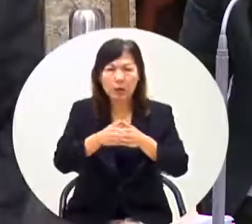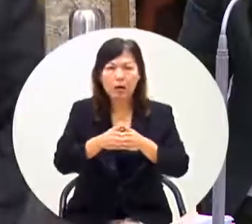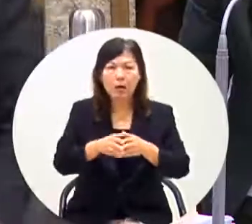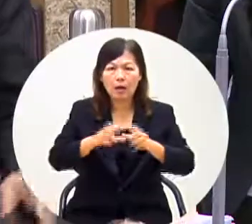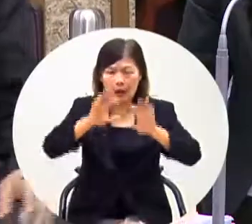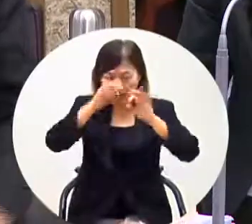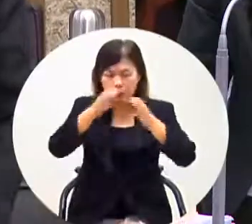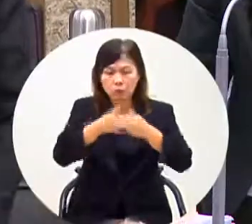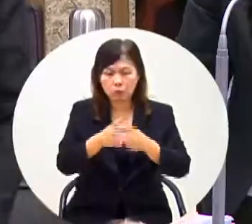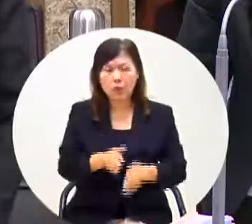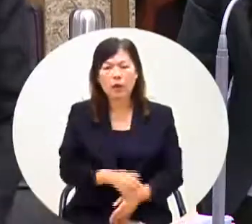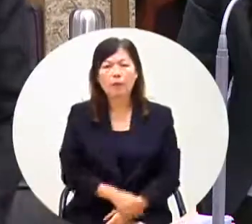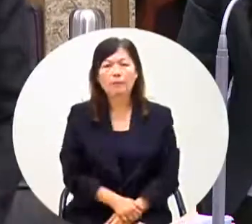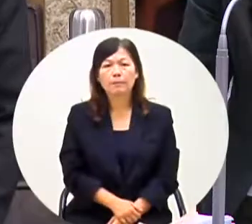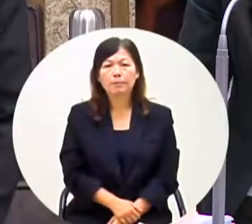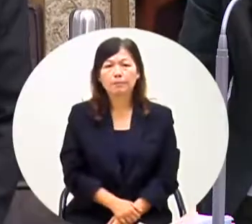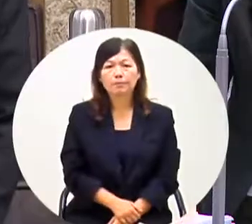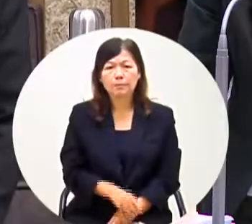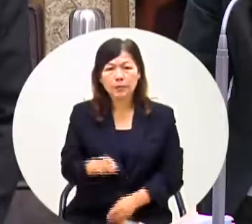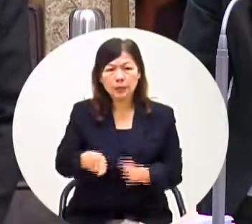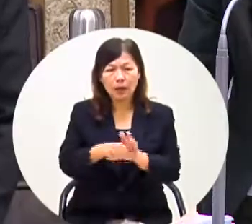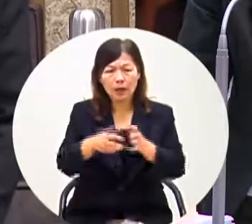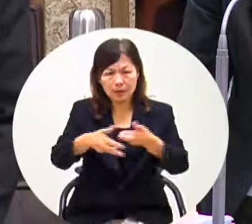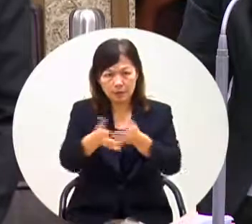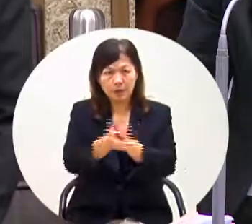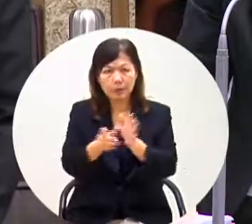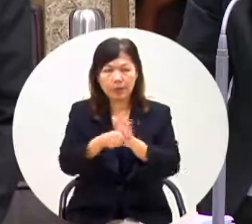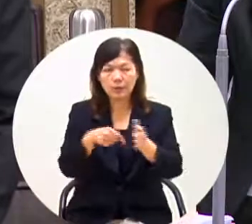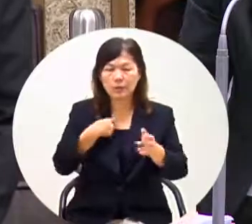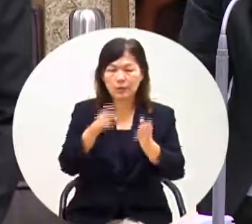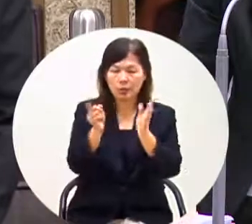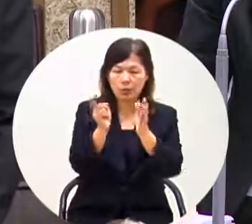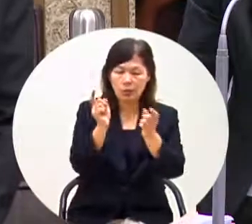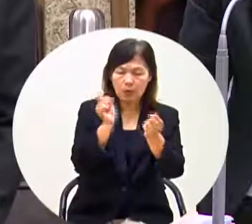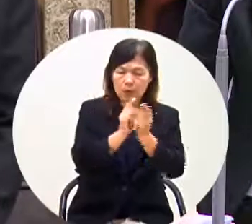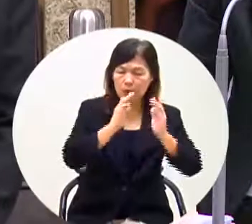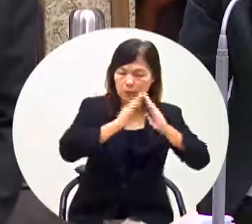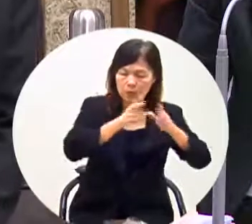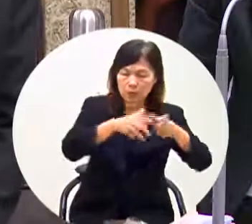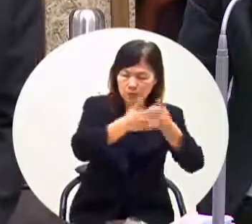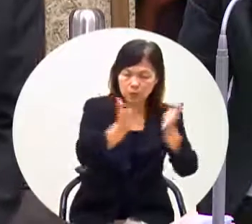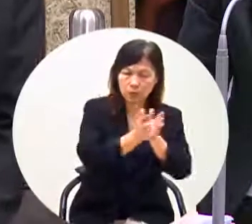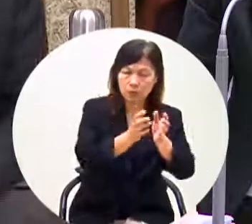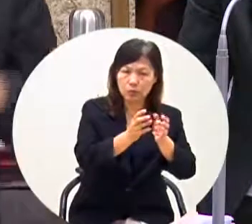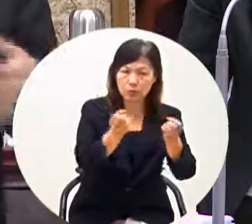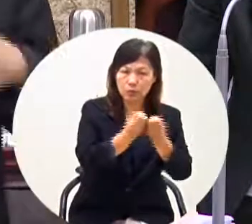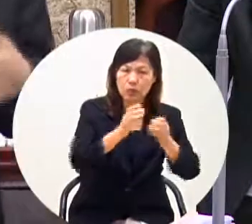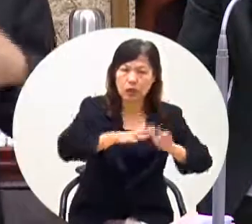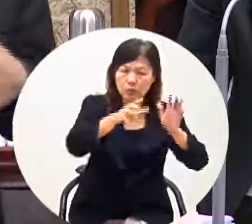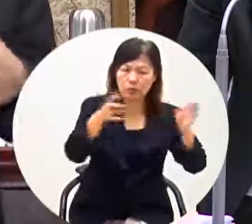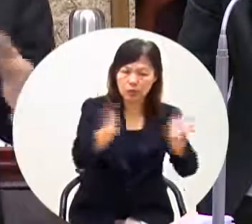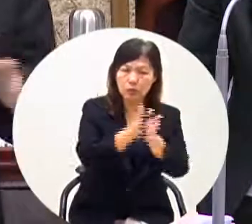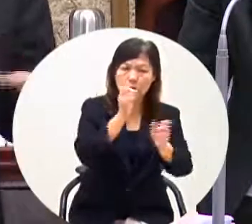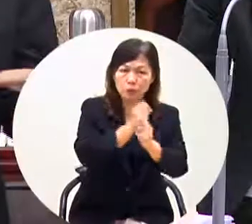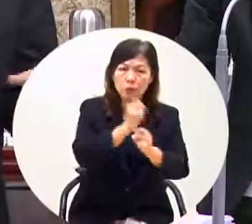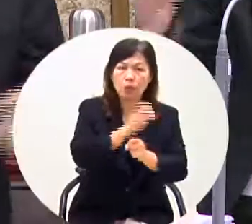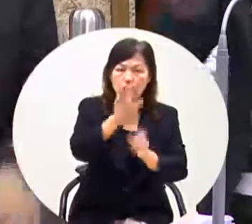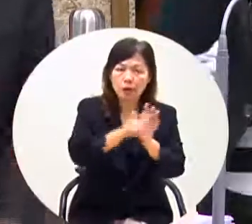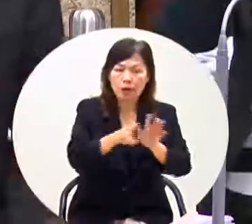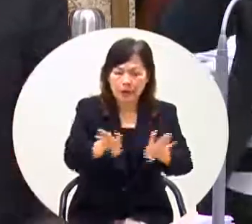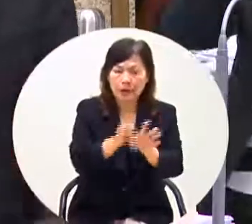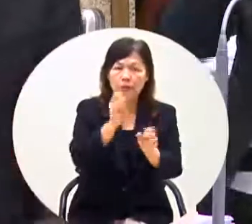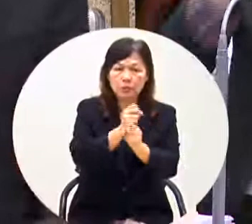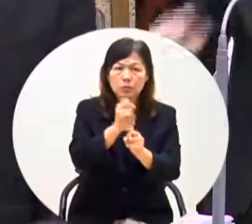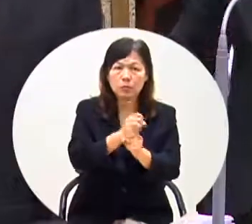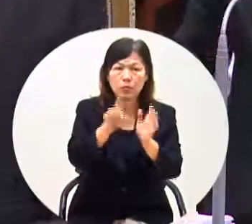这部分我是甲都发局已经密切的合作啊，所以阮即摆是拢启动这个都市计划的一个检